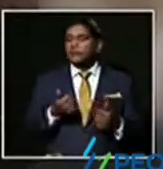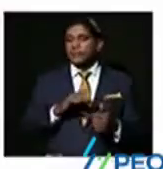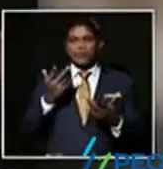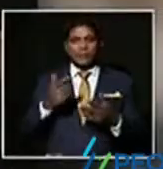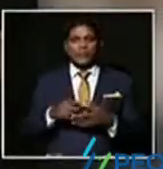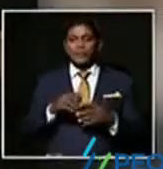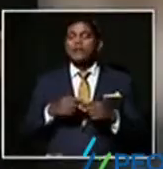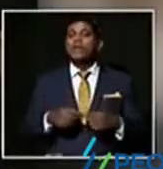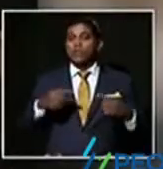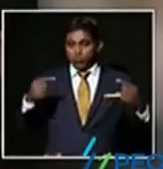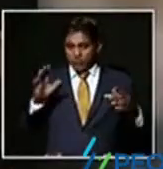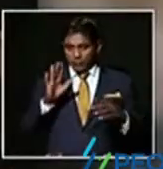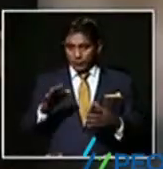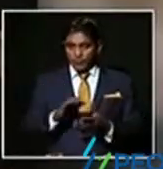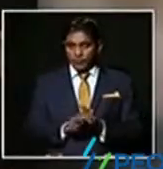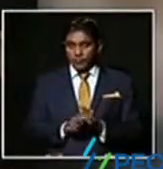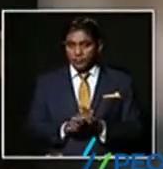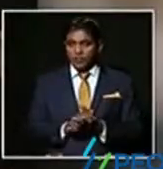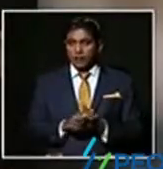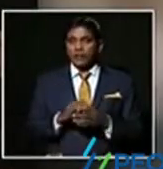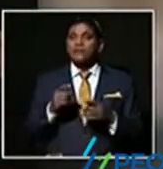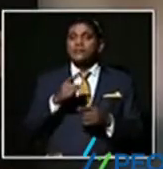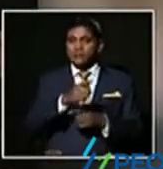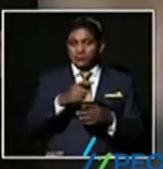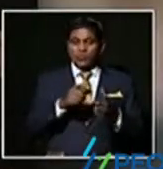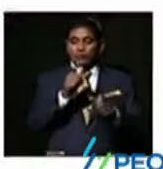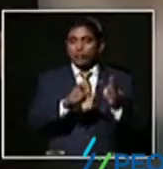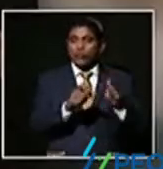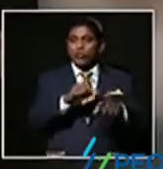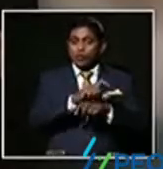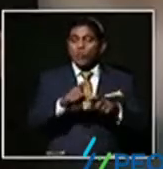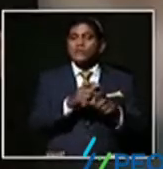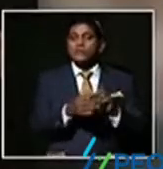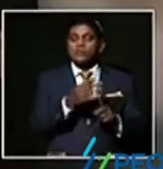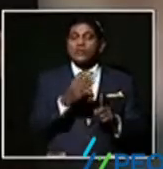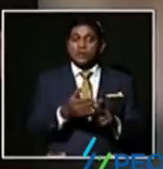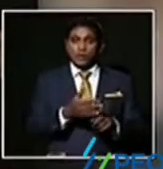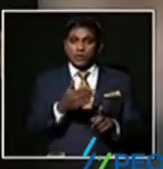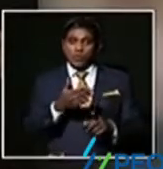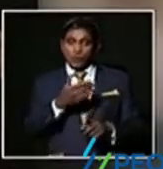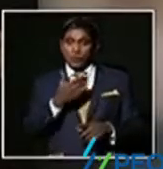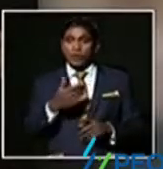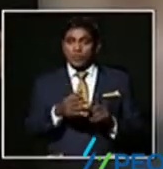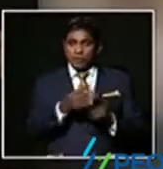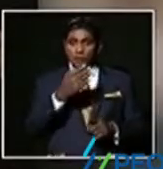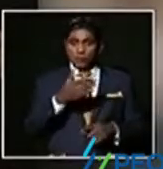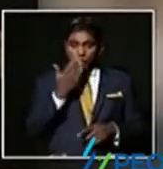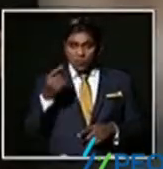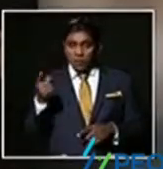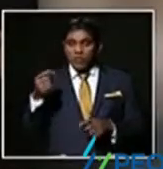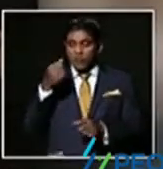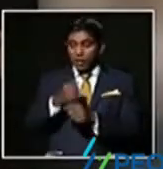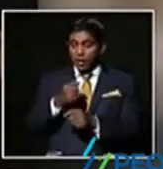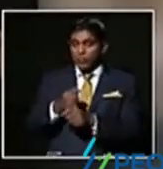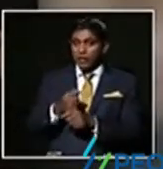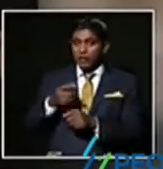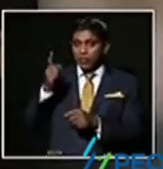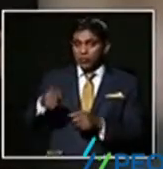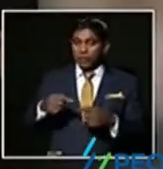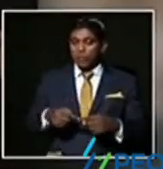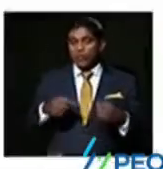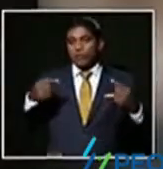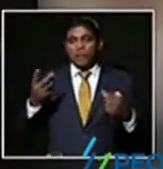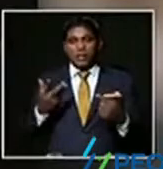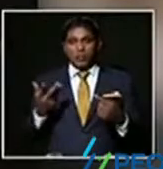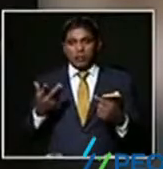සම්පූර්ණ විරුද්ධයි. PSL එකේ සභාපතිවරයාට පුළුවන් කමක් නැහැ සභාපතිවරයා හැටියට රජයේ තීන්දුවට විරුද්ධ වෙන්න. ඒක තමයි